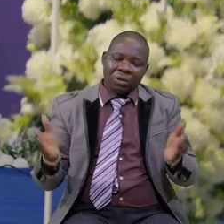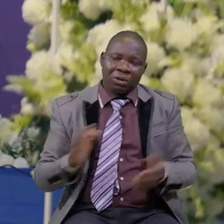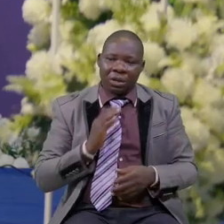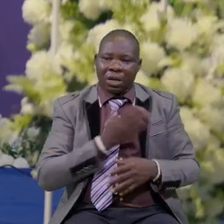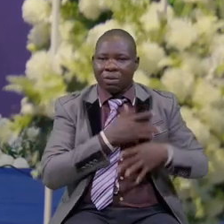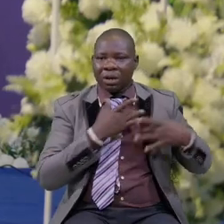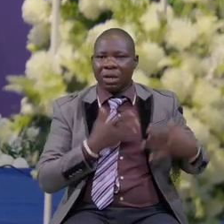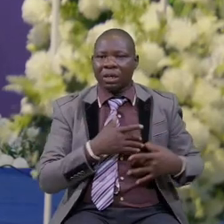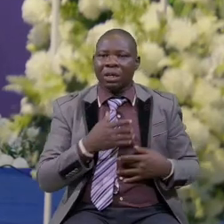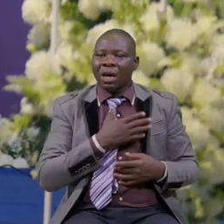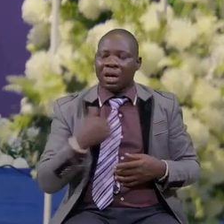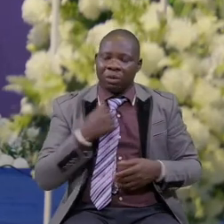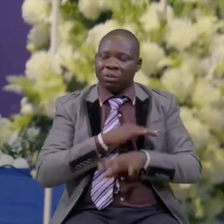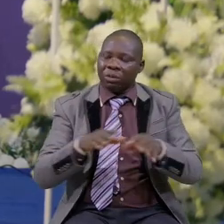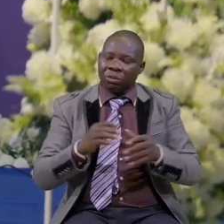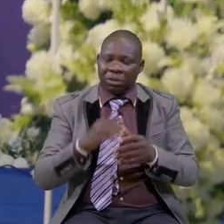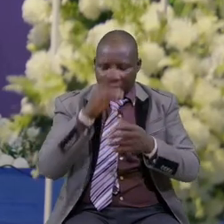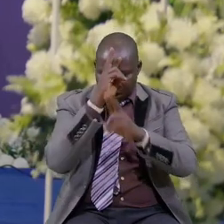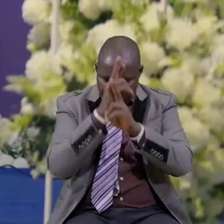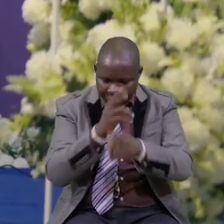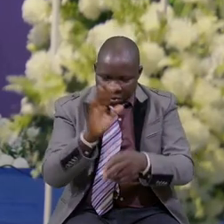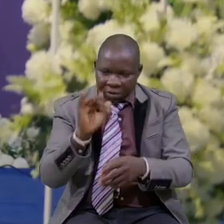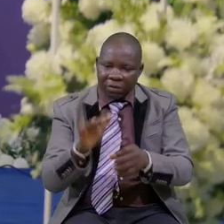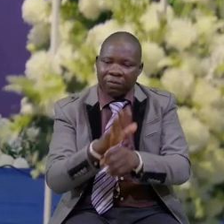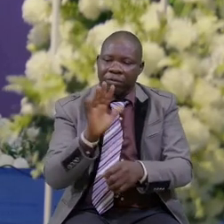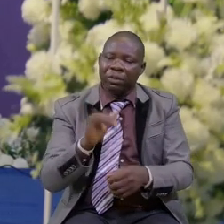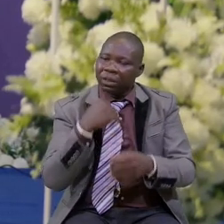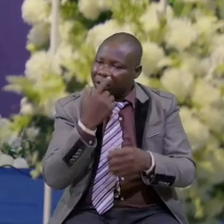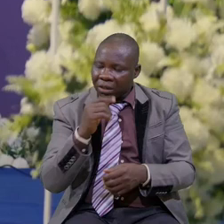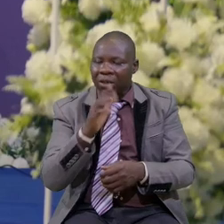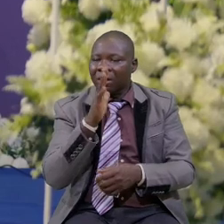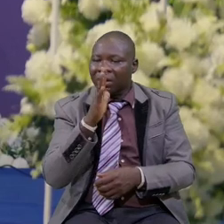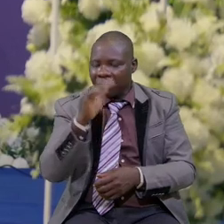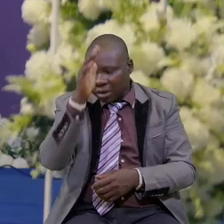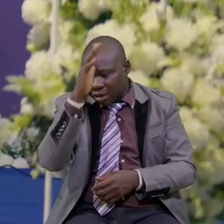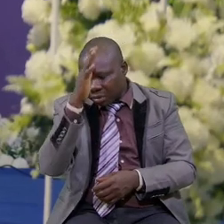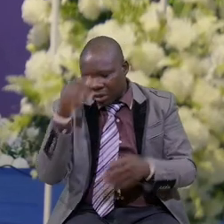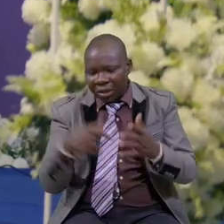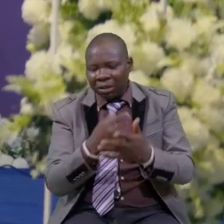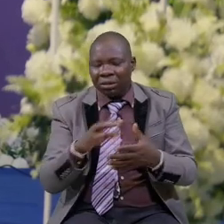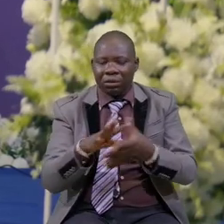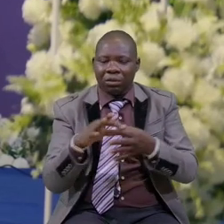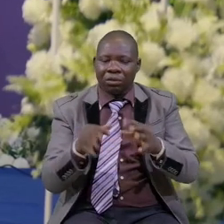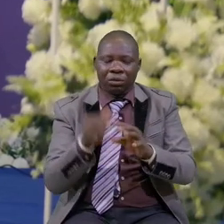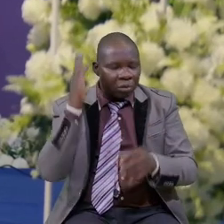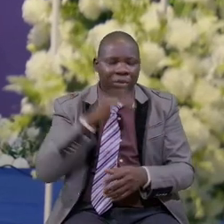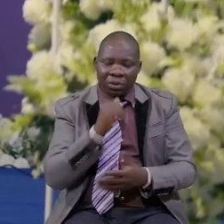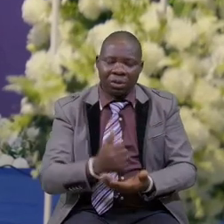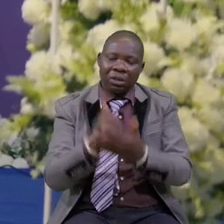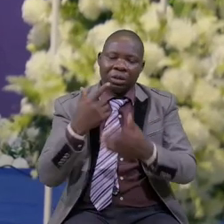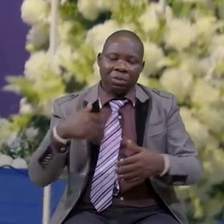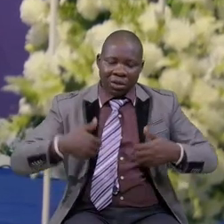Et on ne dit pas à grand-maman, par respect, maman, ces histoires-là ne vont pas aider les jeunes cœurs